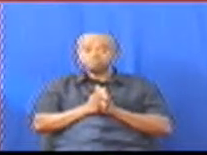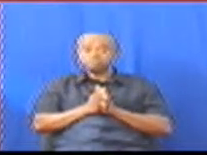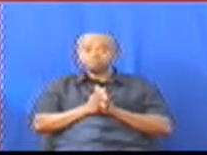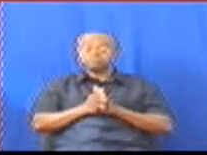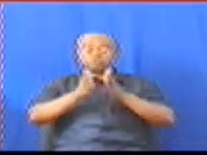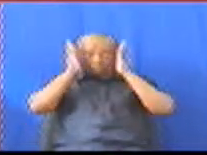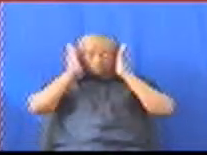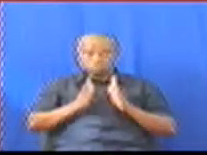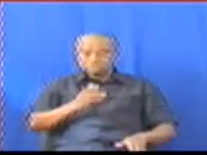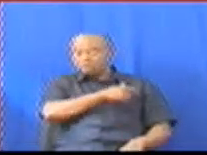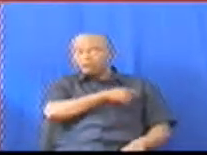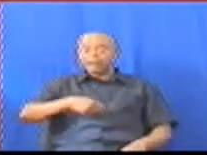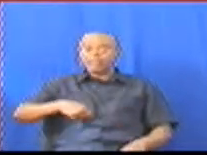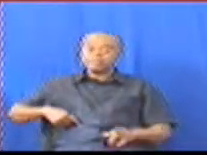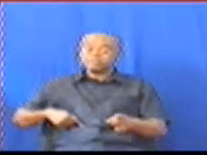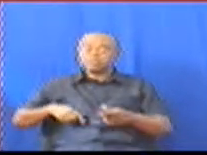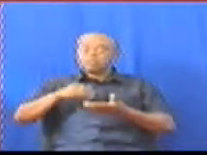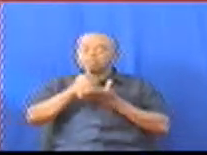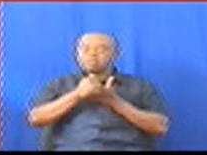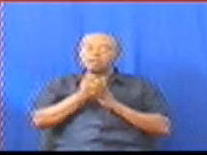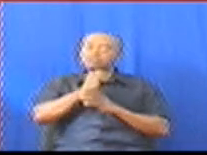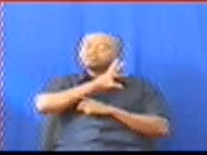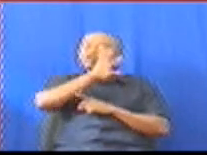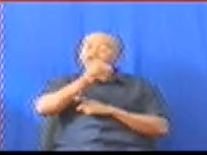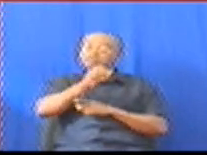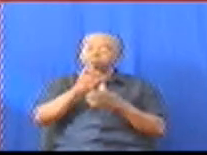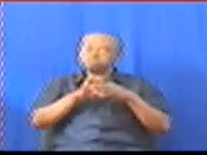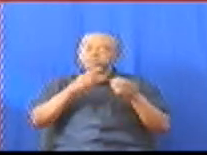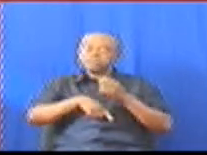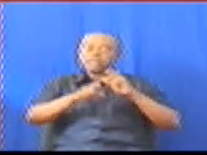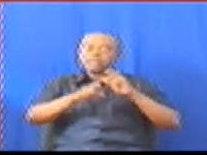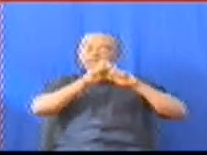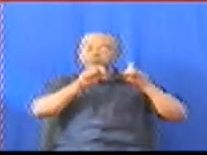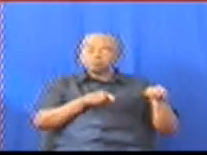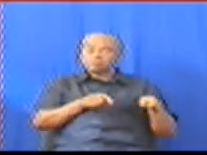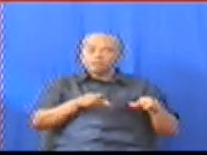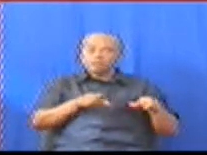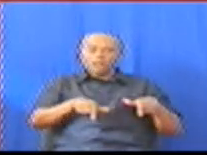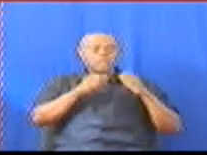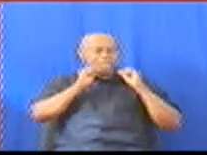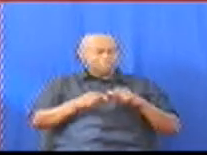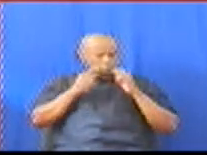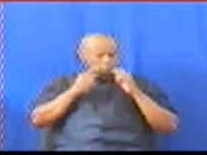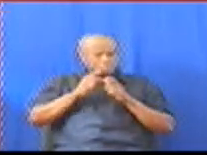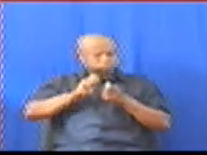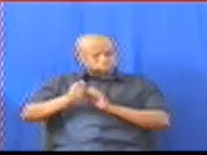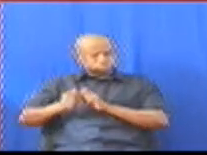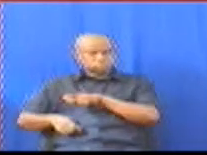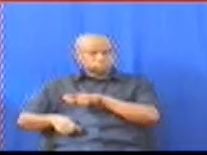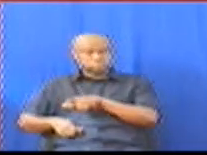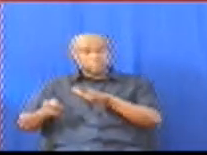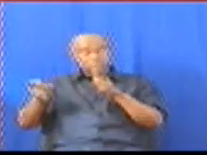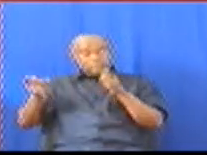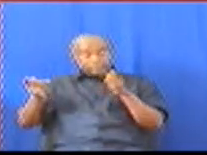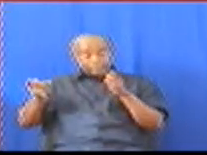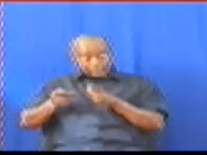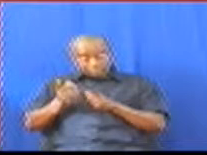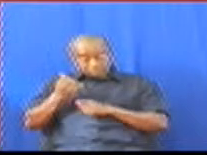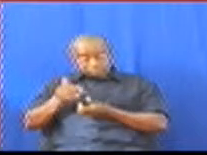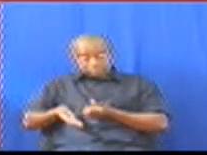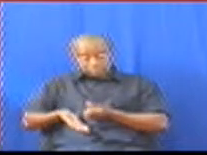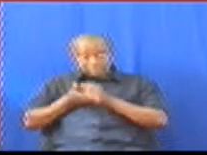nimshukuru mheshimiwa rais na idara zote zilizohusika kwenye kifungu hicho, lakini sasa tuangalie marekebisho yake kama yanaweza kufaidi watu kwenye maeneo ya